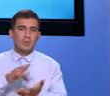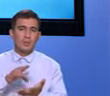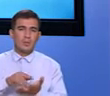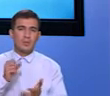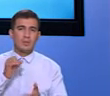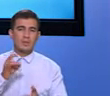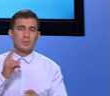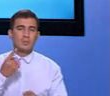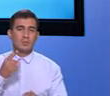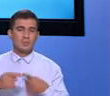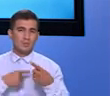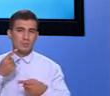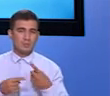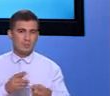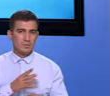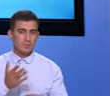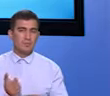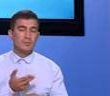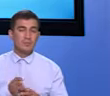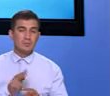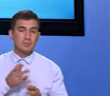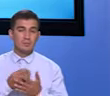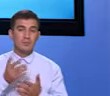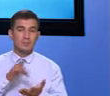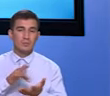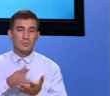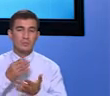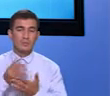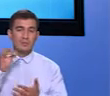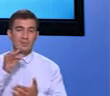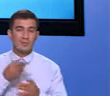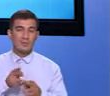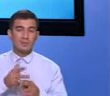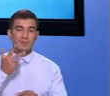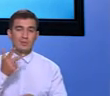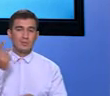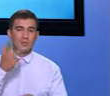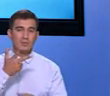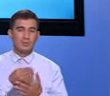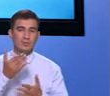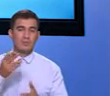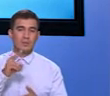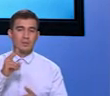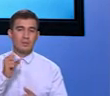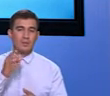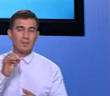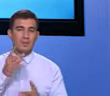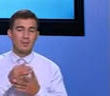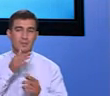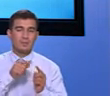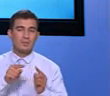Chunki ikkala davr, ya'ni o'rta asrlar tarixiga xos bo'lgan 3 davr o'ziga xos bir ijtimoiy